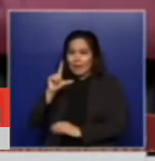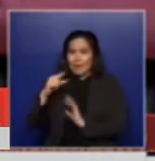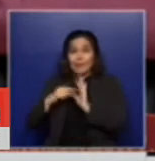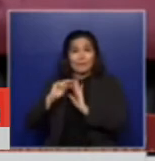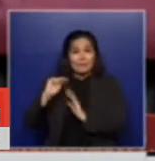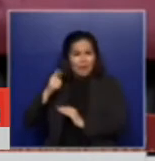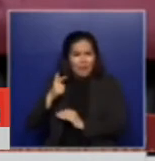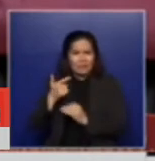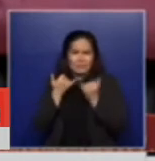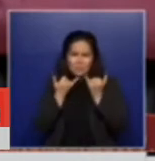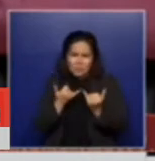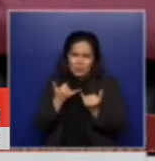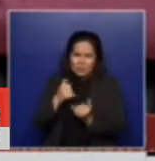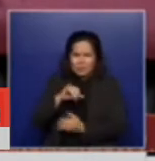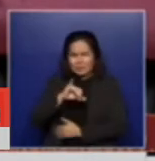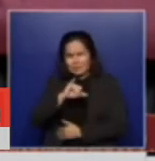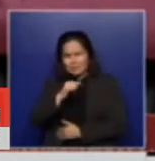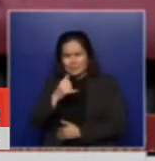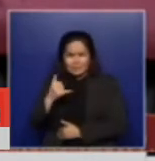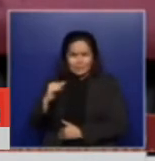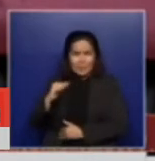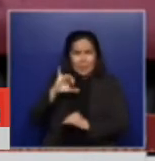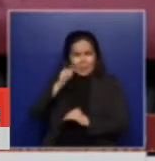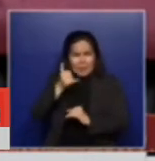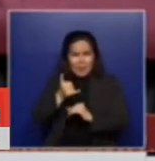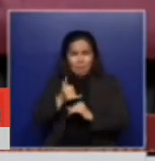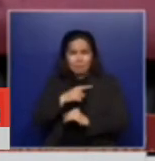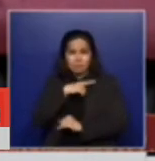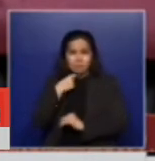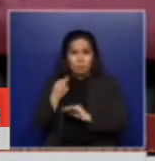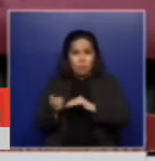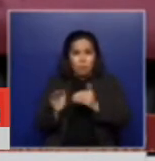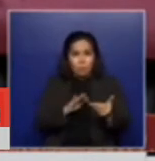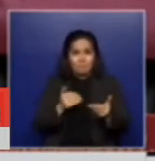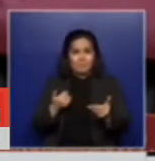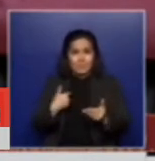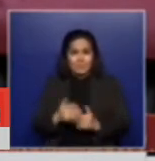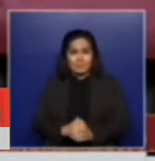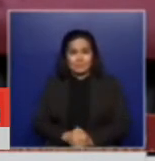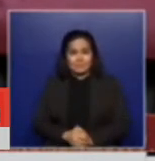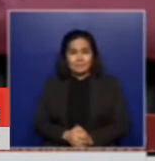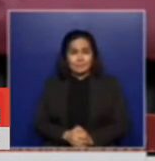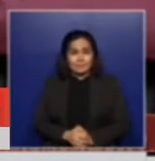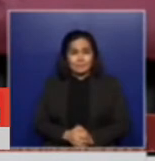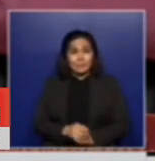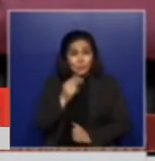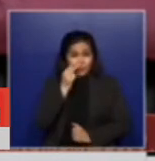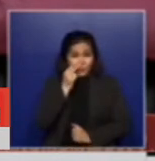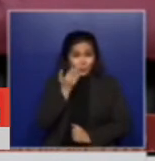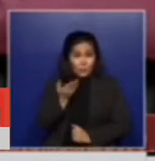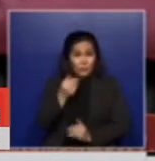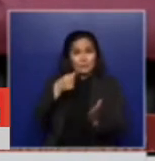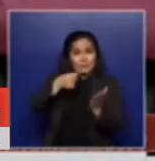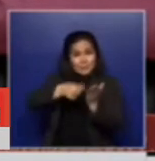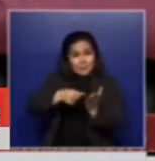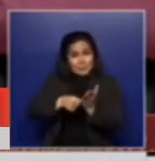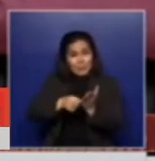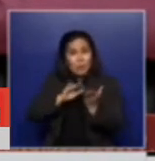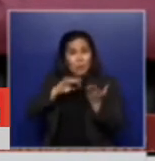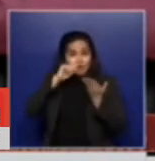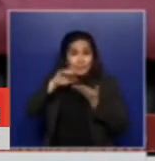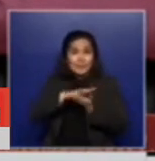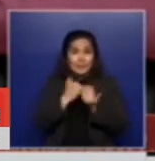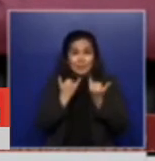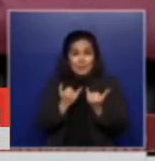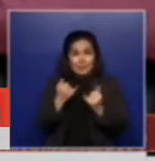แล้วก็สุ่มเสี่ยงต่อการล้มละลายครับท่านประธานดูครับนี่สาธารณะวัน